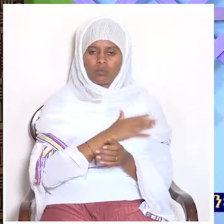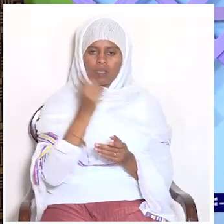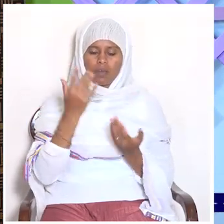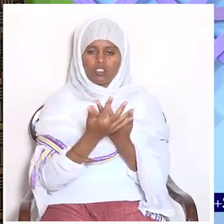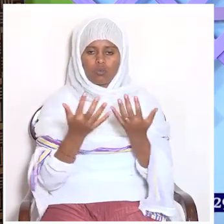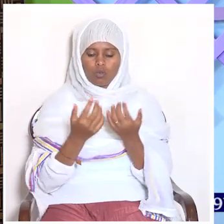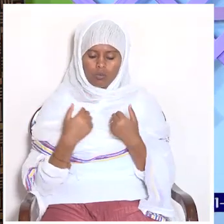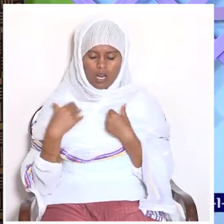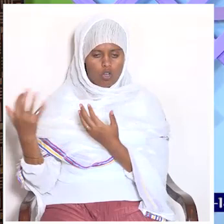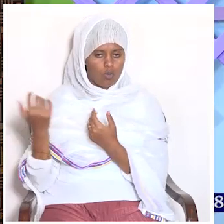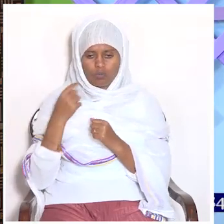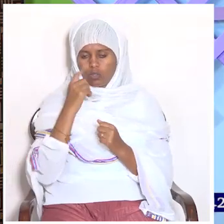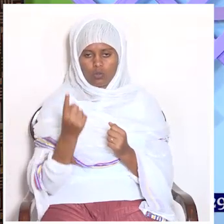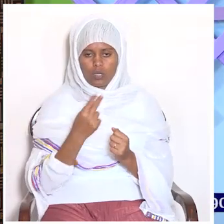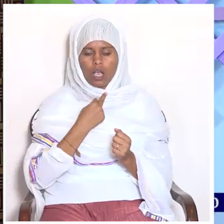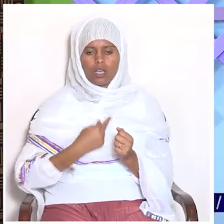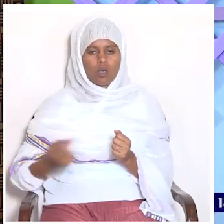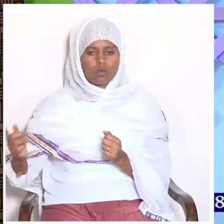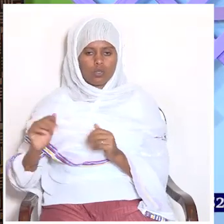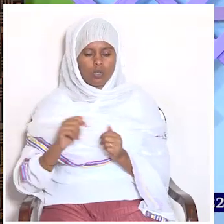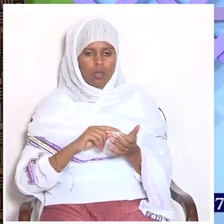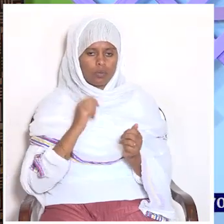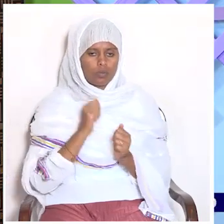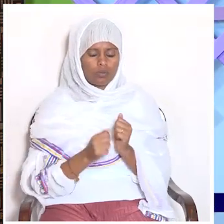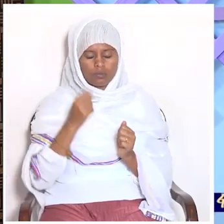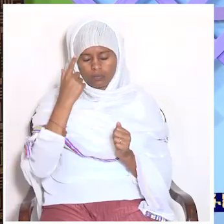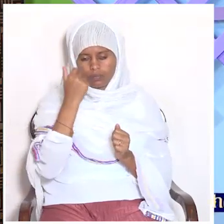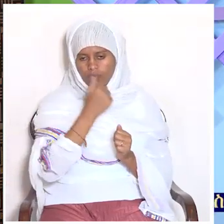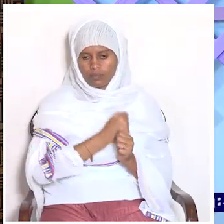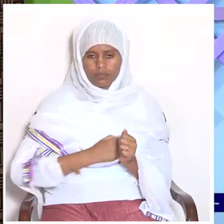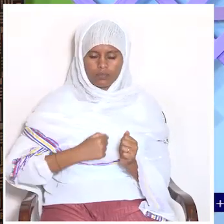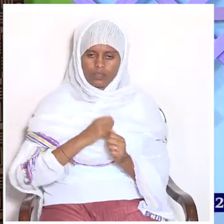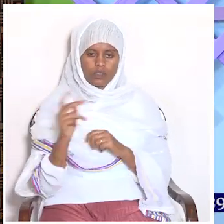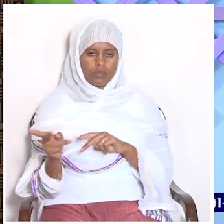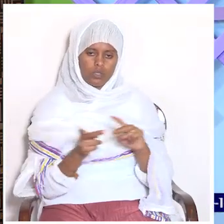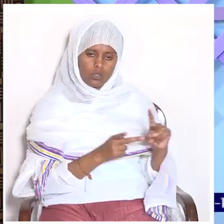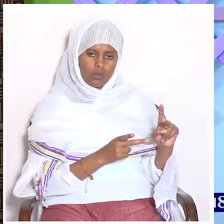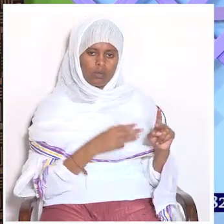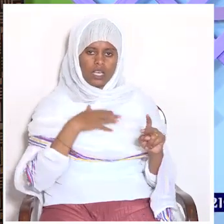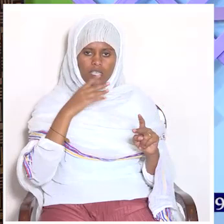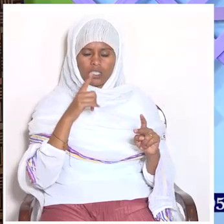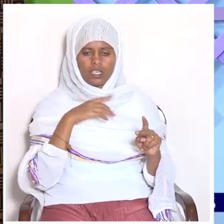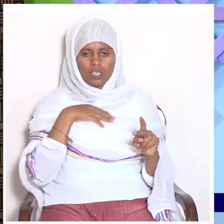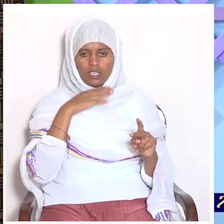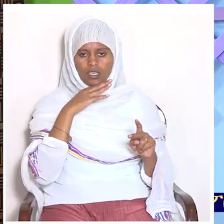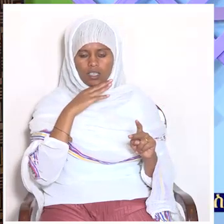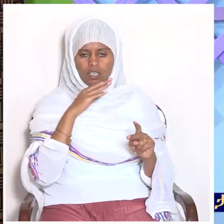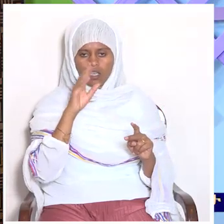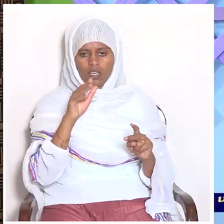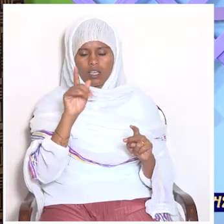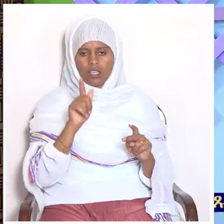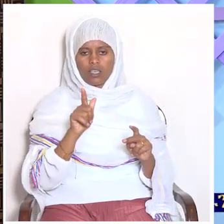ዘይፈተወኩም እግዚኣብሔር ዘይተቕበለኩም ኣነ ከመይ ተቕበለኩም ኢሉ ከልኦም ብጓሂ ተመልሱ። እንሆ ድማ ኣዴና